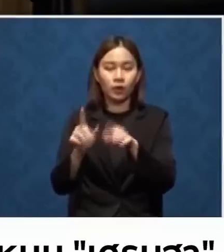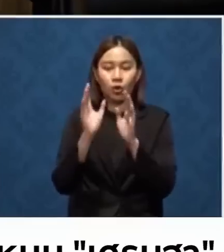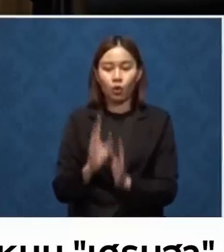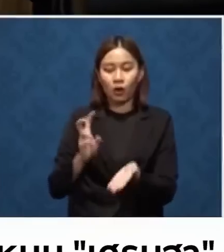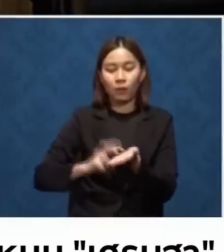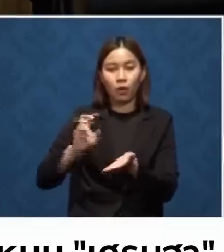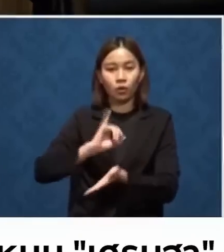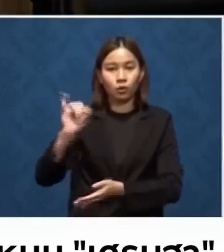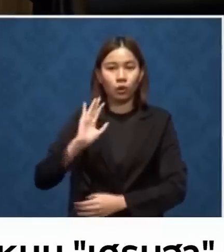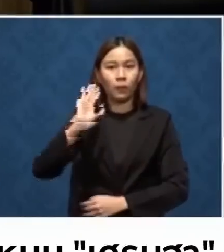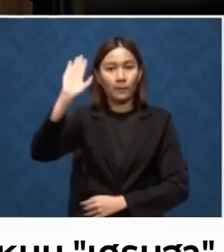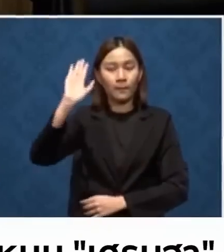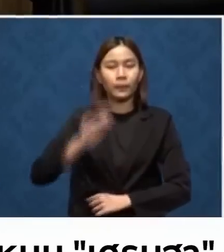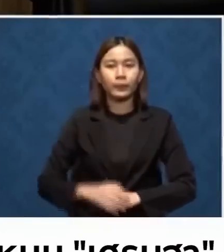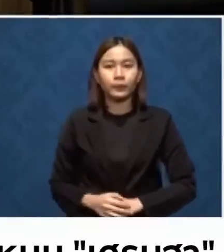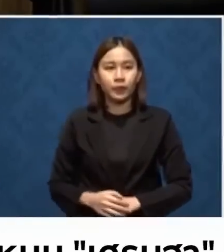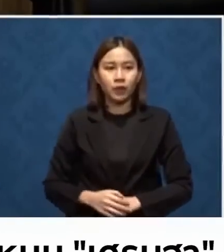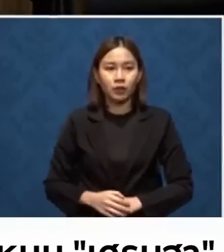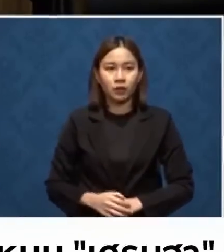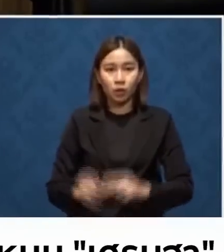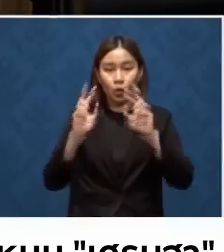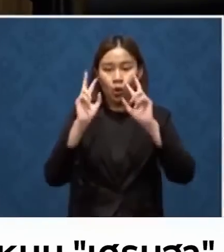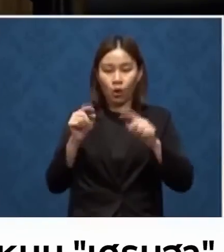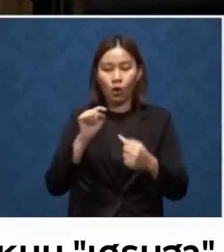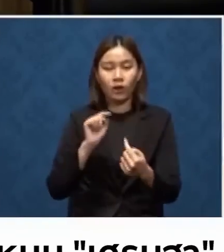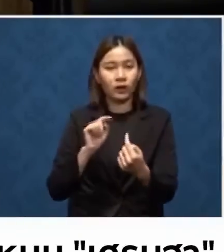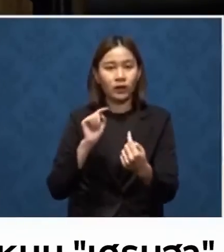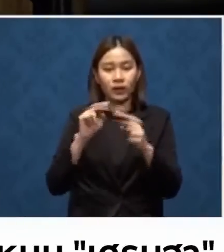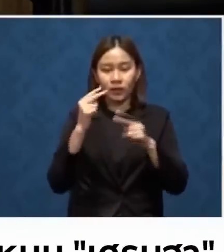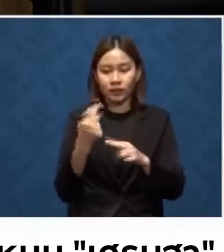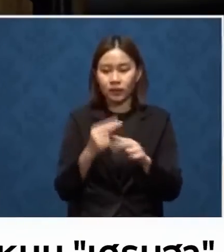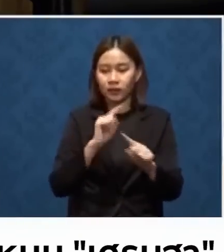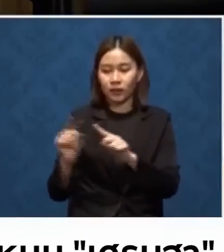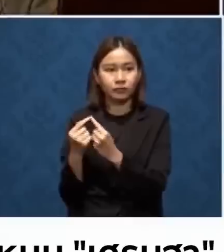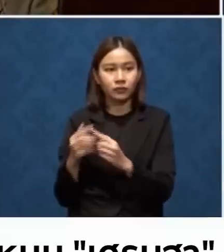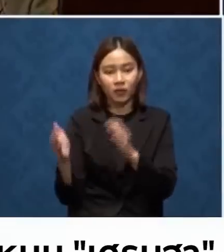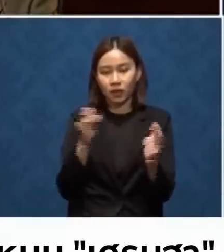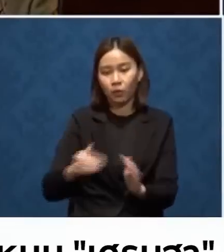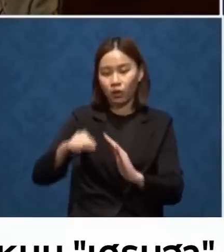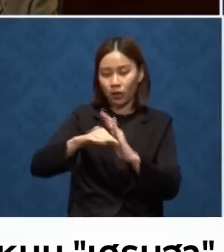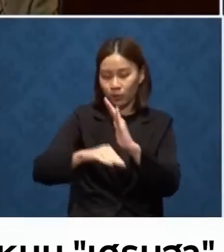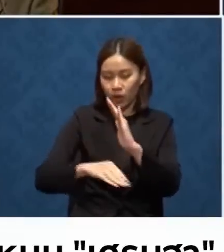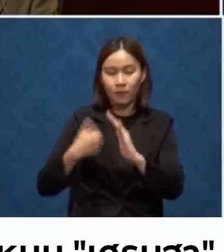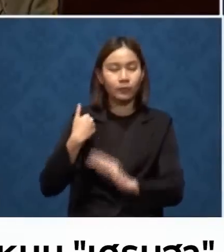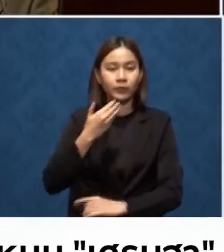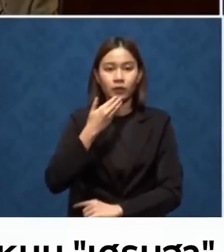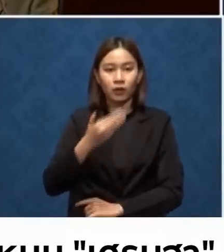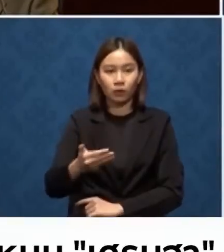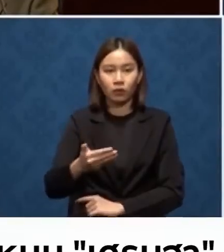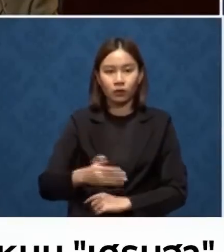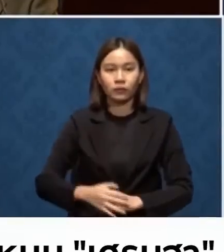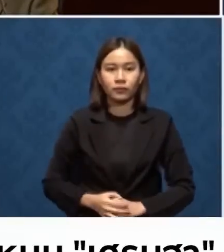ชุม แล้วหลังจากนั้นพอมีภาพปรากฏออกมาอาจารย์วันนอก็กล่าวปิดการประชุมในวันที่10ในช่วงเว